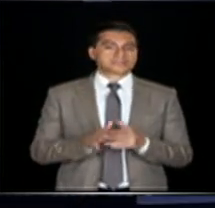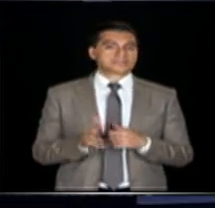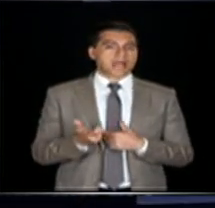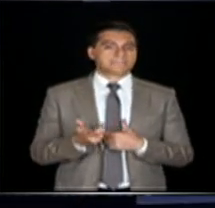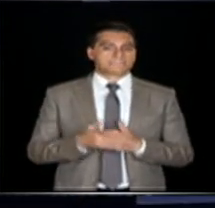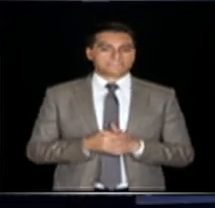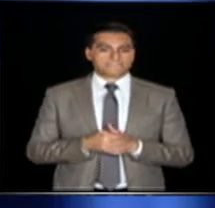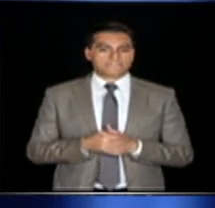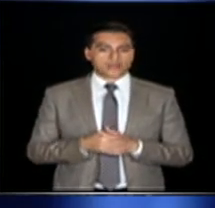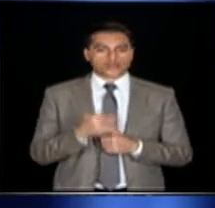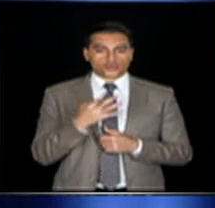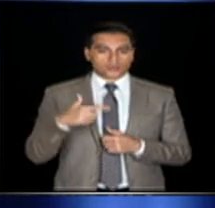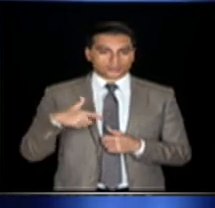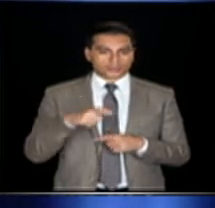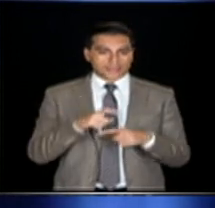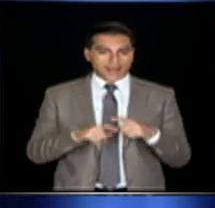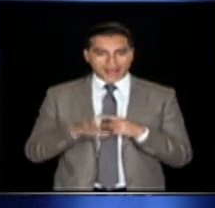140 يساوي كام؟